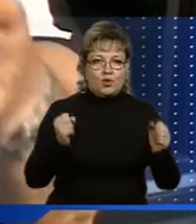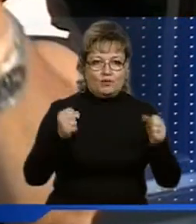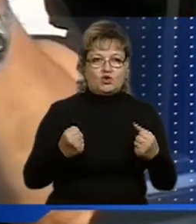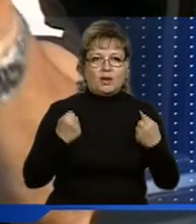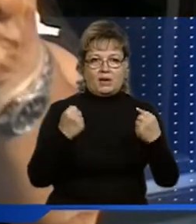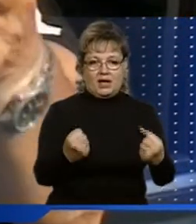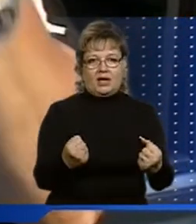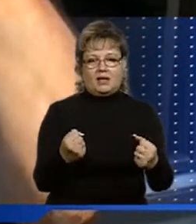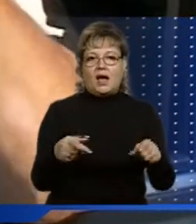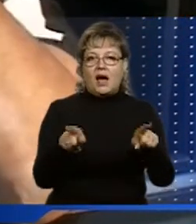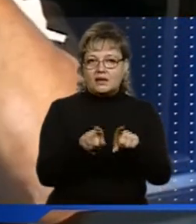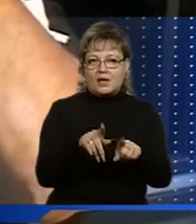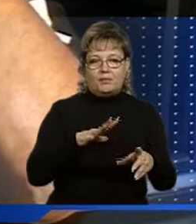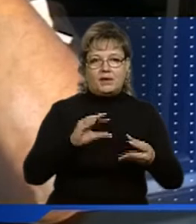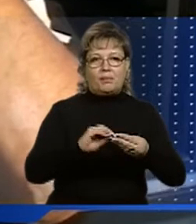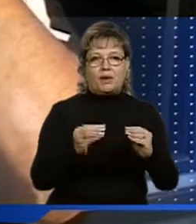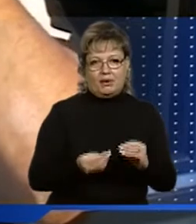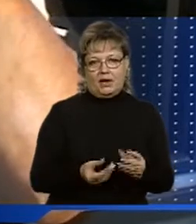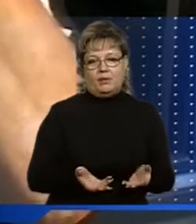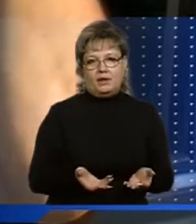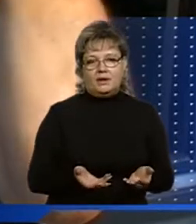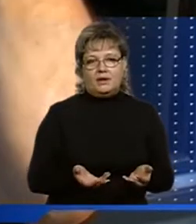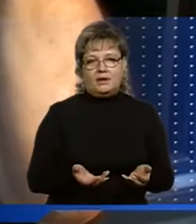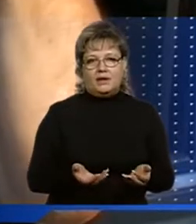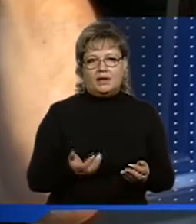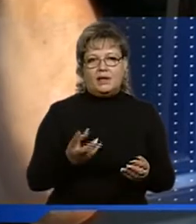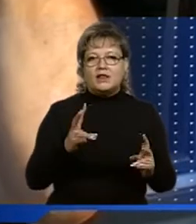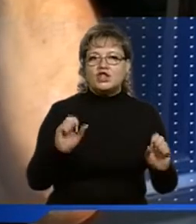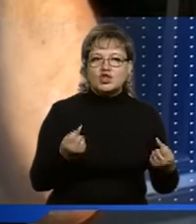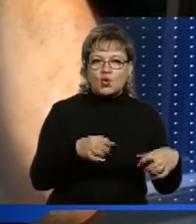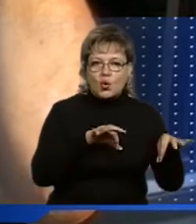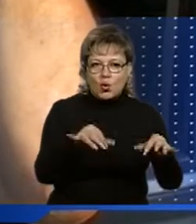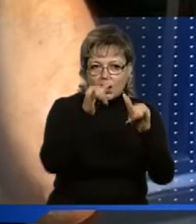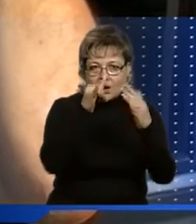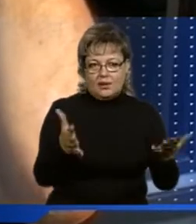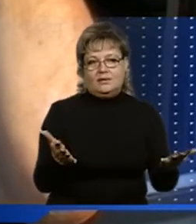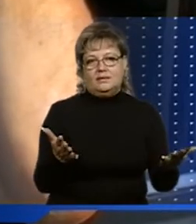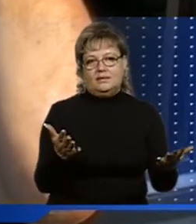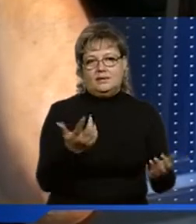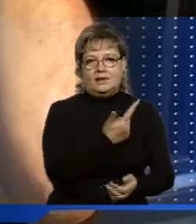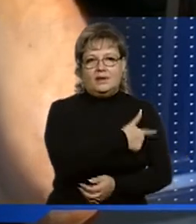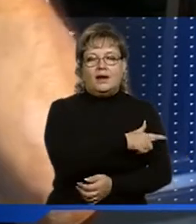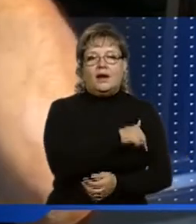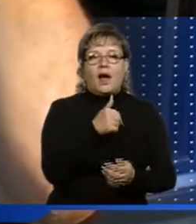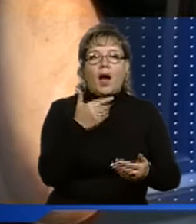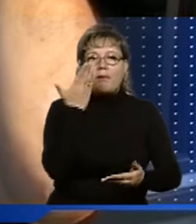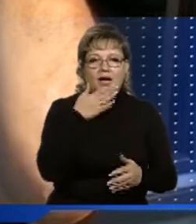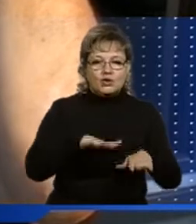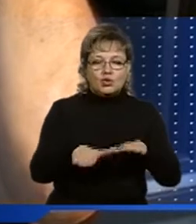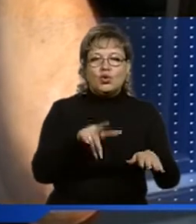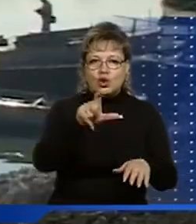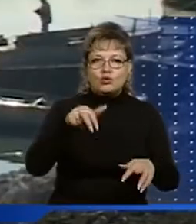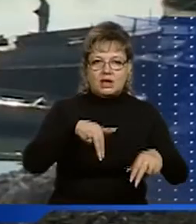то, что была такая проблема. И не скорая, не это, все же было такая, зимой вообще было, а по льду ходили